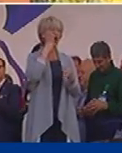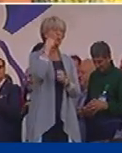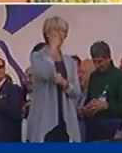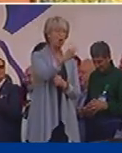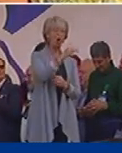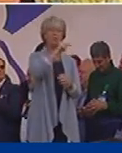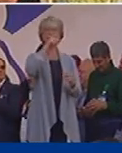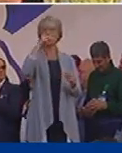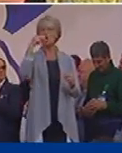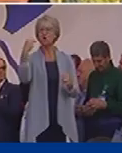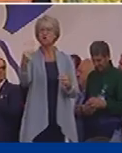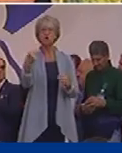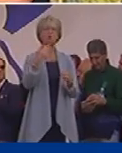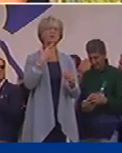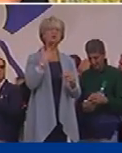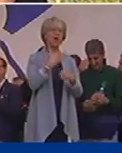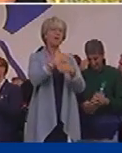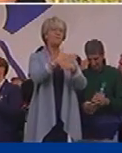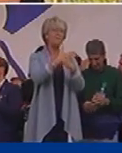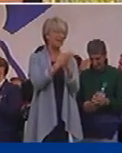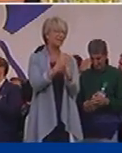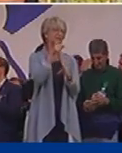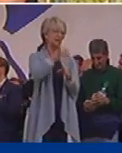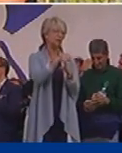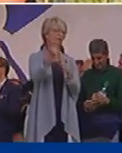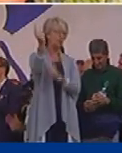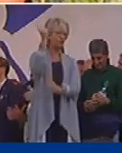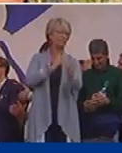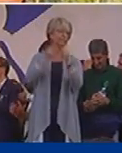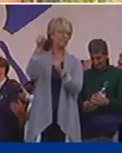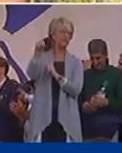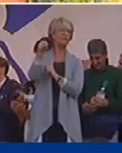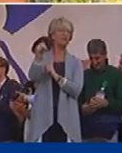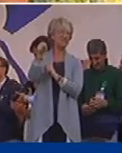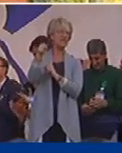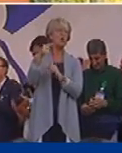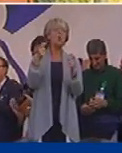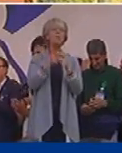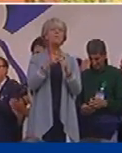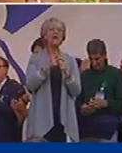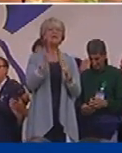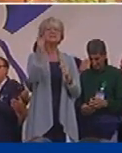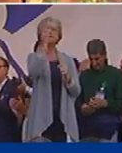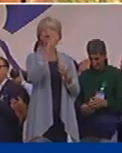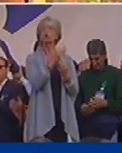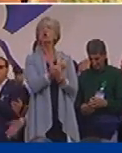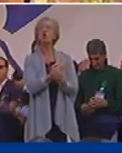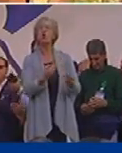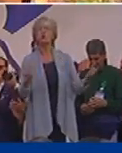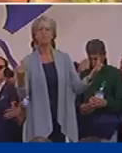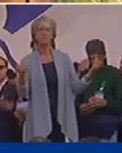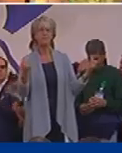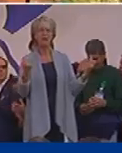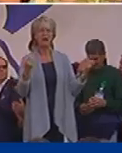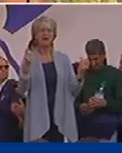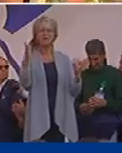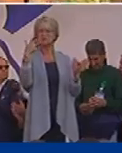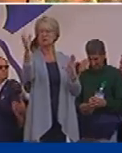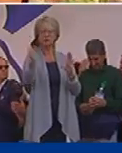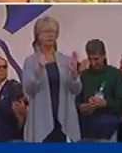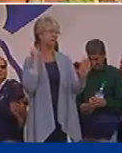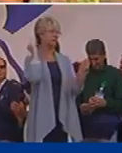cognome e un partito d'appartenenza. In un paese normale quel partito sarebbe messo fuori